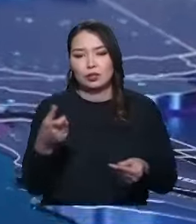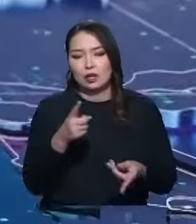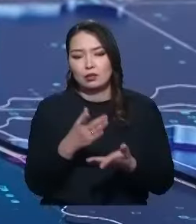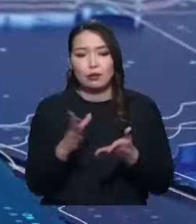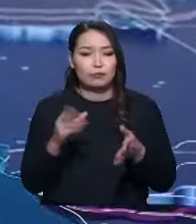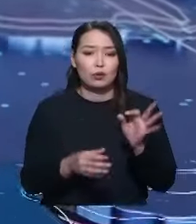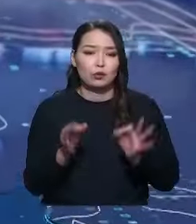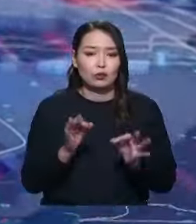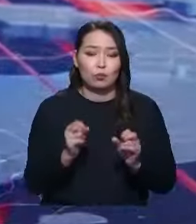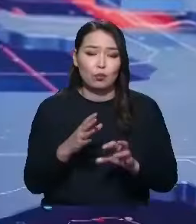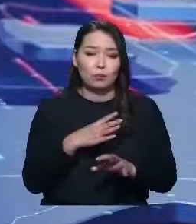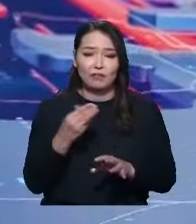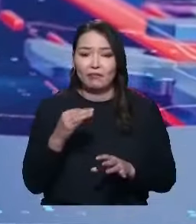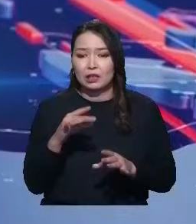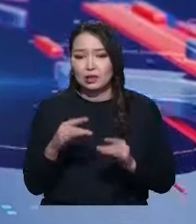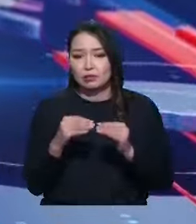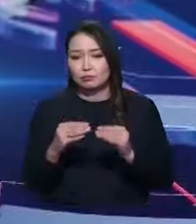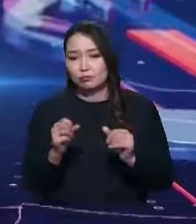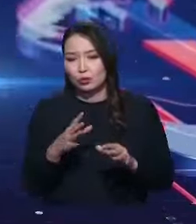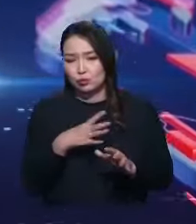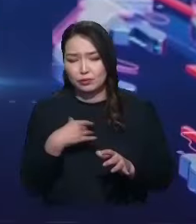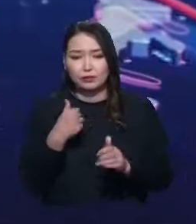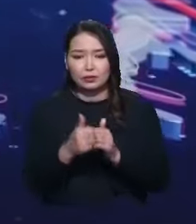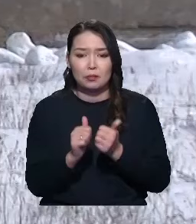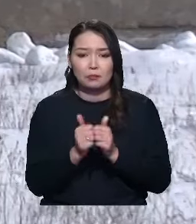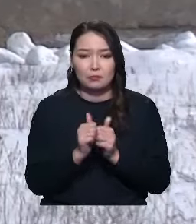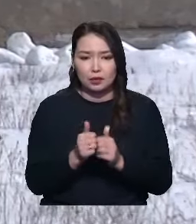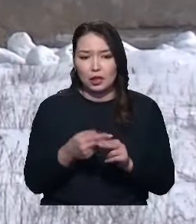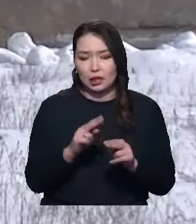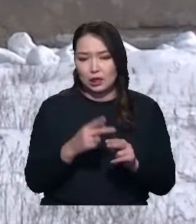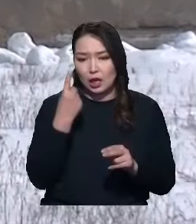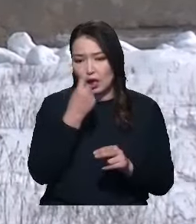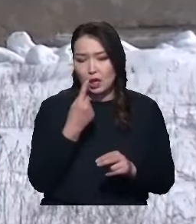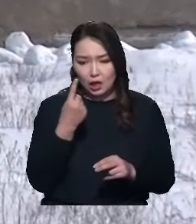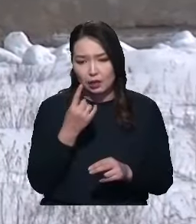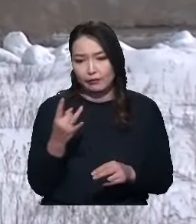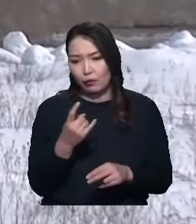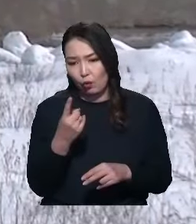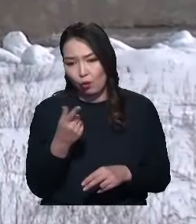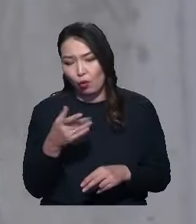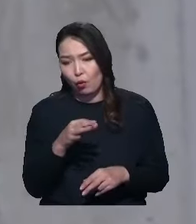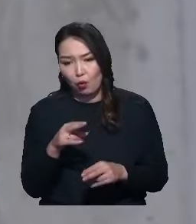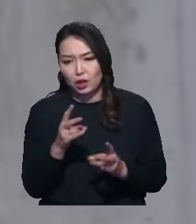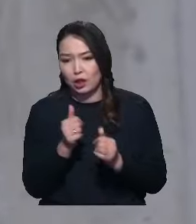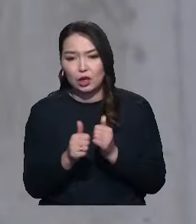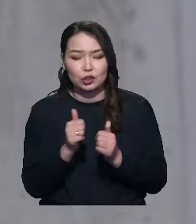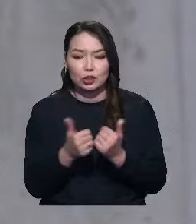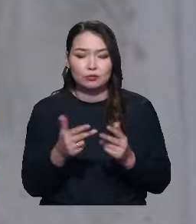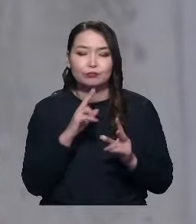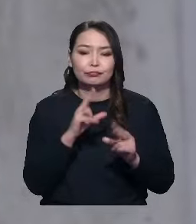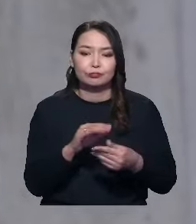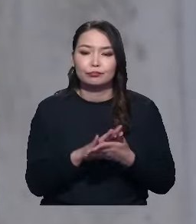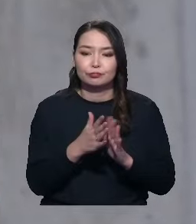фильтр. Мы его меняем, но это происходит раз в год, не чаще. В сельском акимате обещают держать ситуацию на контроле и